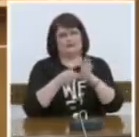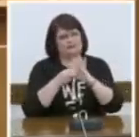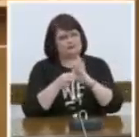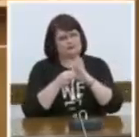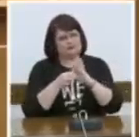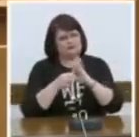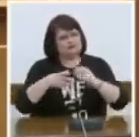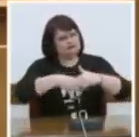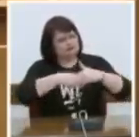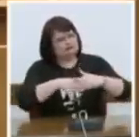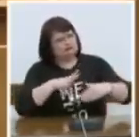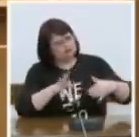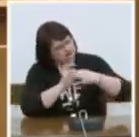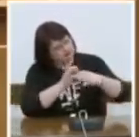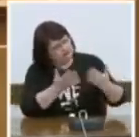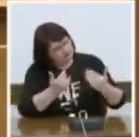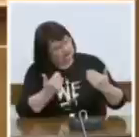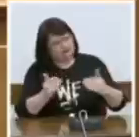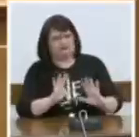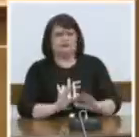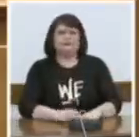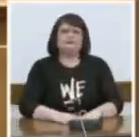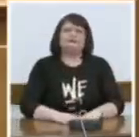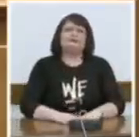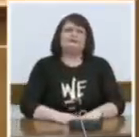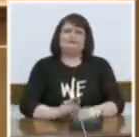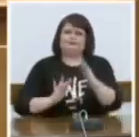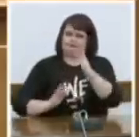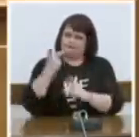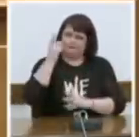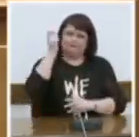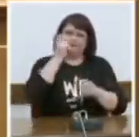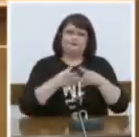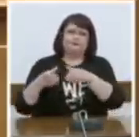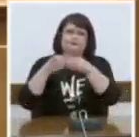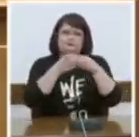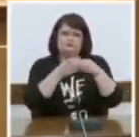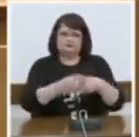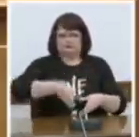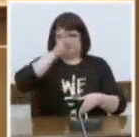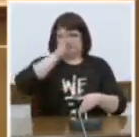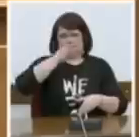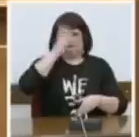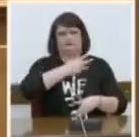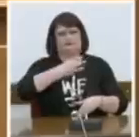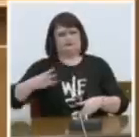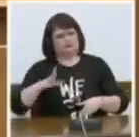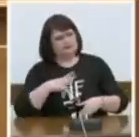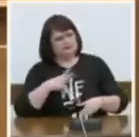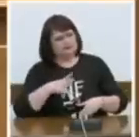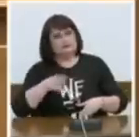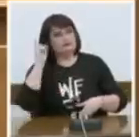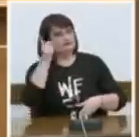και συνεργασίας. Ναι. Επέλεξαν οι προοδευτικές δυνάμεις, τα υπόλοιπα κόμματα, να πλήξουν το ΣΥΡΙΖΑ για μικροκομματικά ωφέλη. Θα κρυθούν από την ιστορία γι'